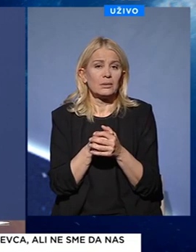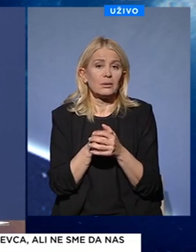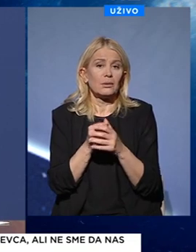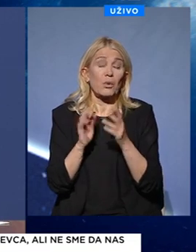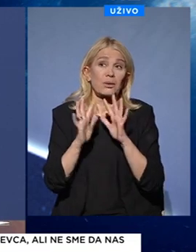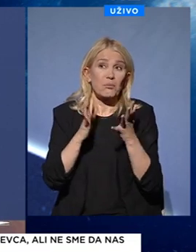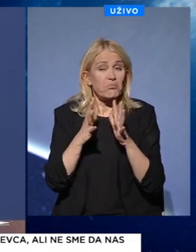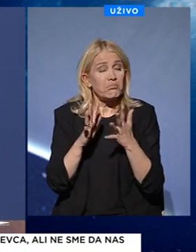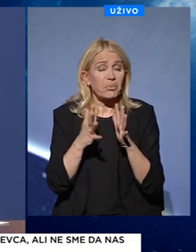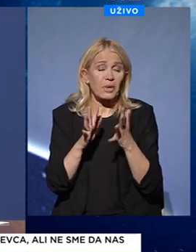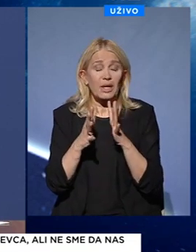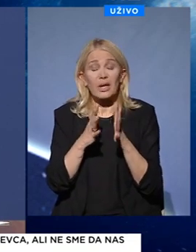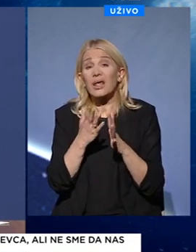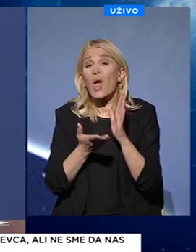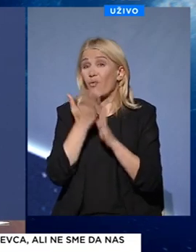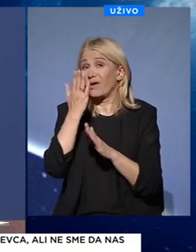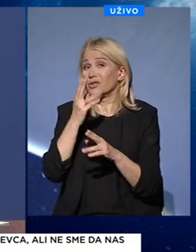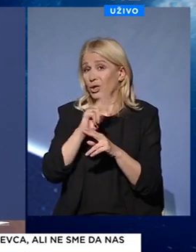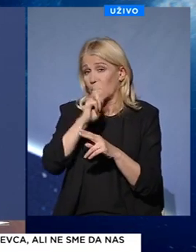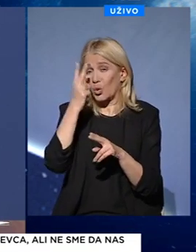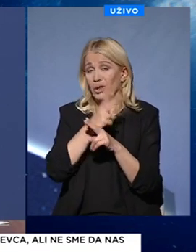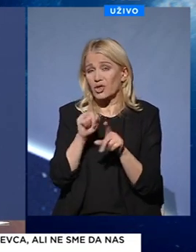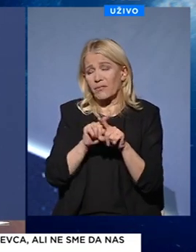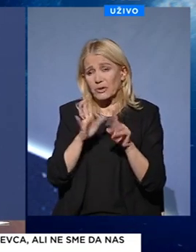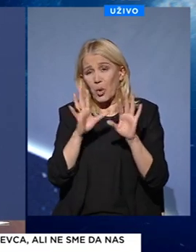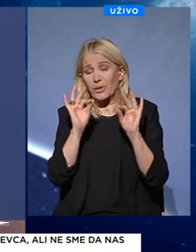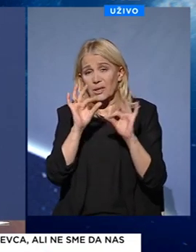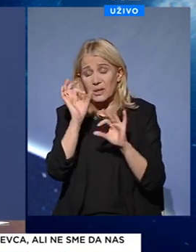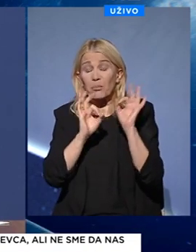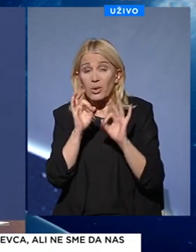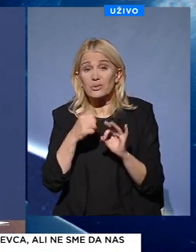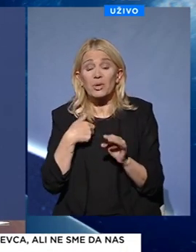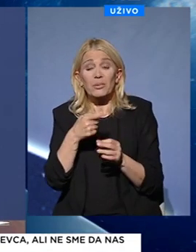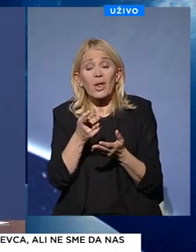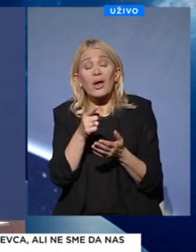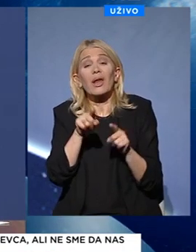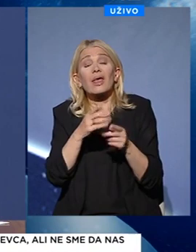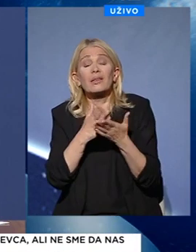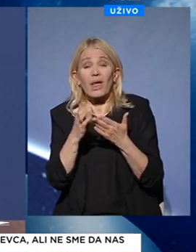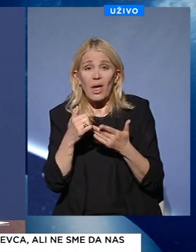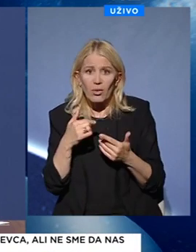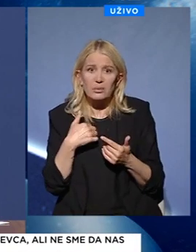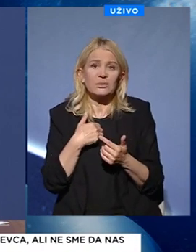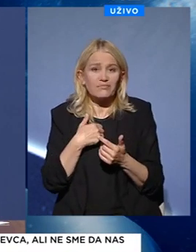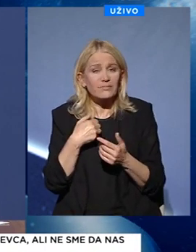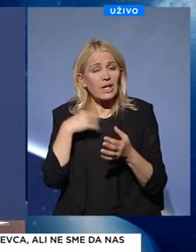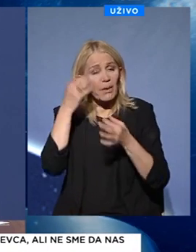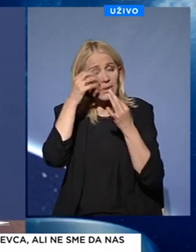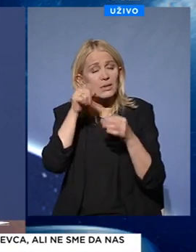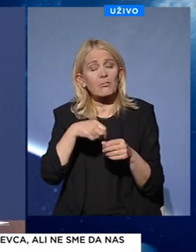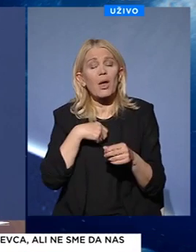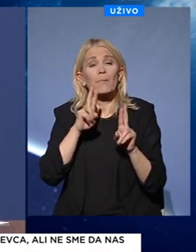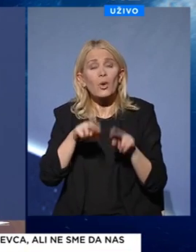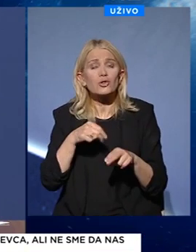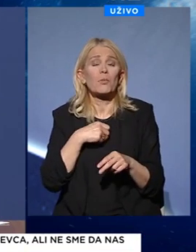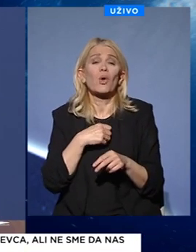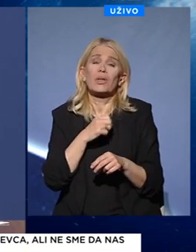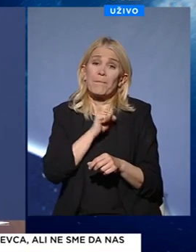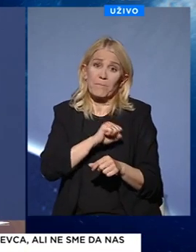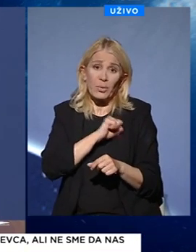otprilike u većini zemalja i to je ono jedan deo na koji smo mi računali i to je deo koji možemo da podnesemo,